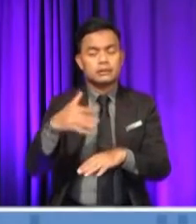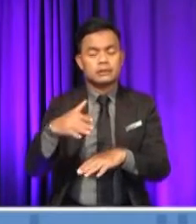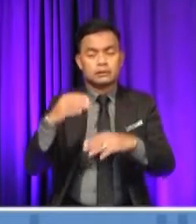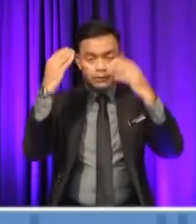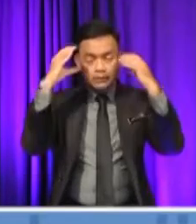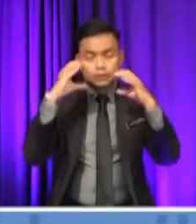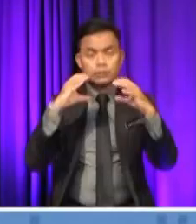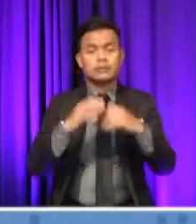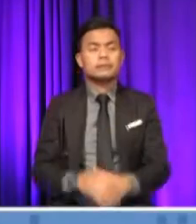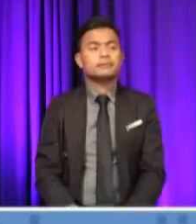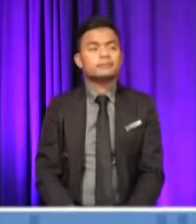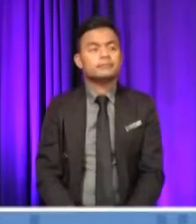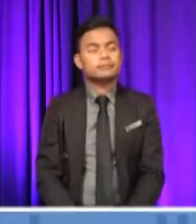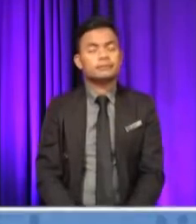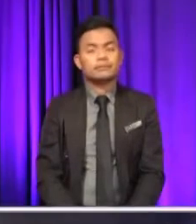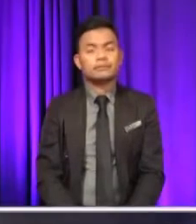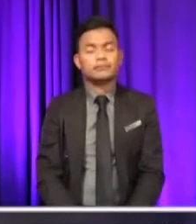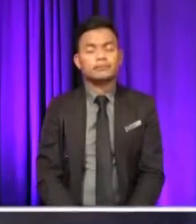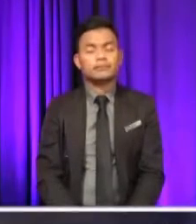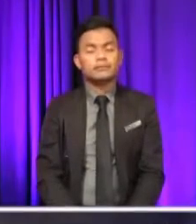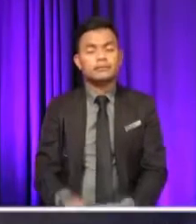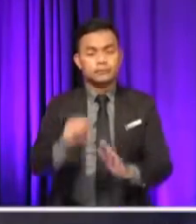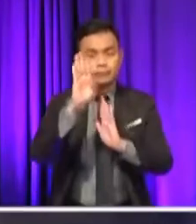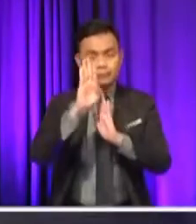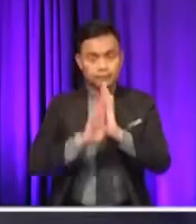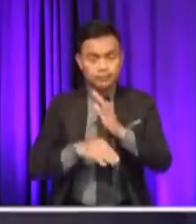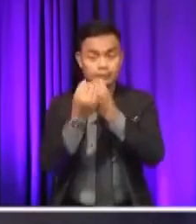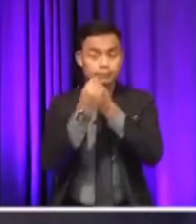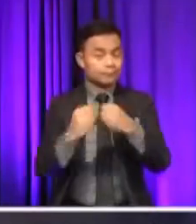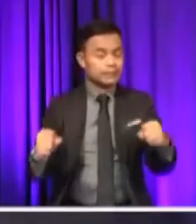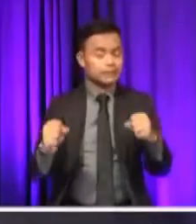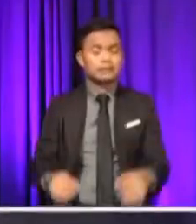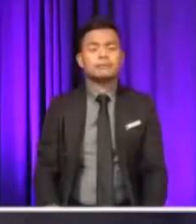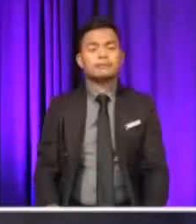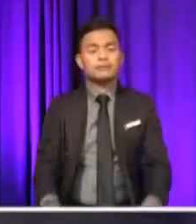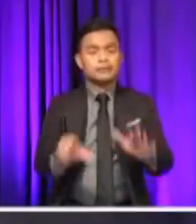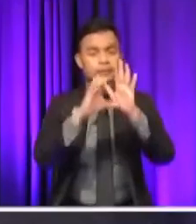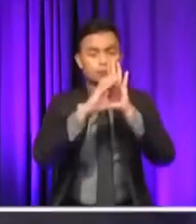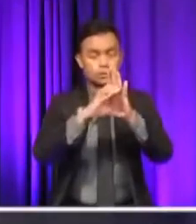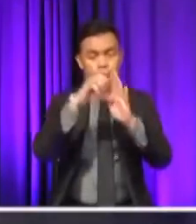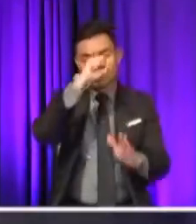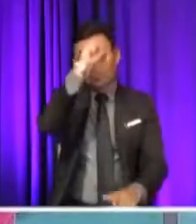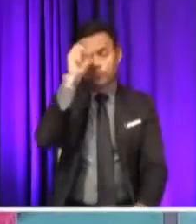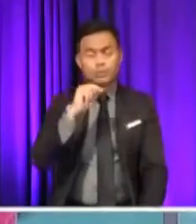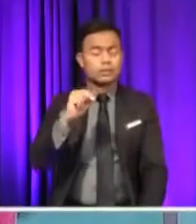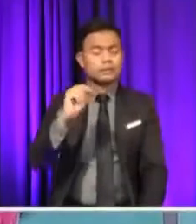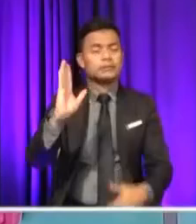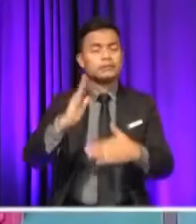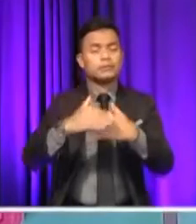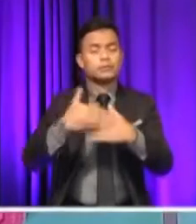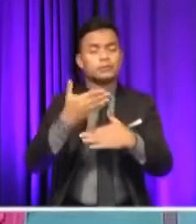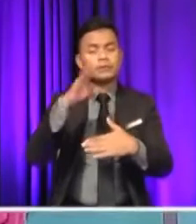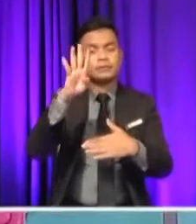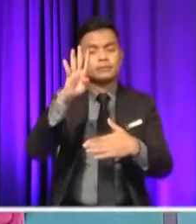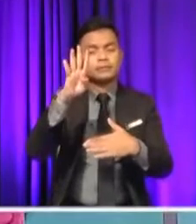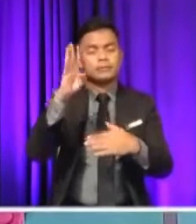pula. Okey. Bersedia ya murid-murid? Okey, bersedia ya. Okey, ini contoh soalan dia. Soalan dia mudah, 4 markah.